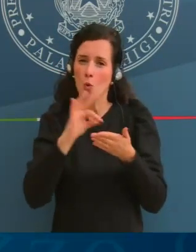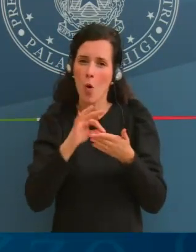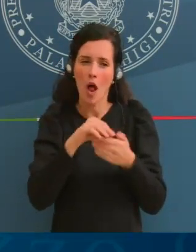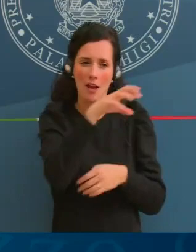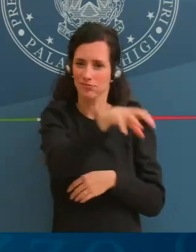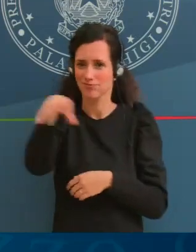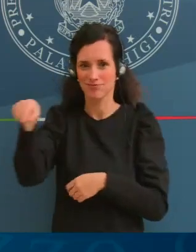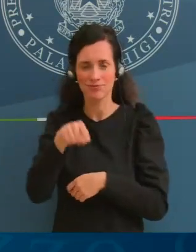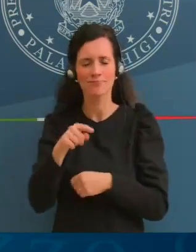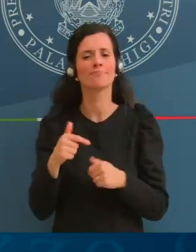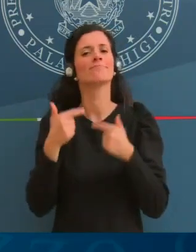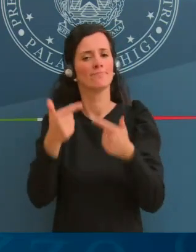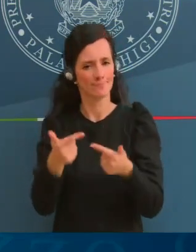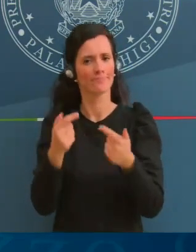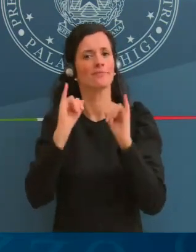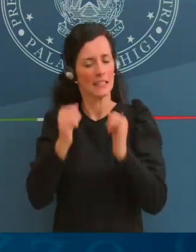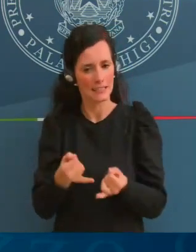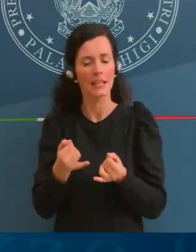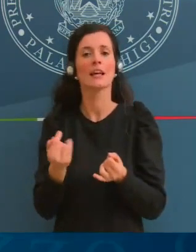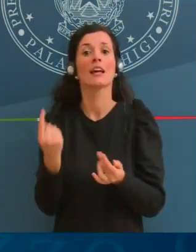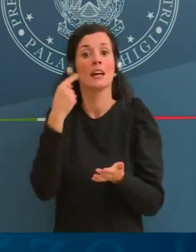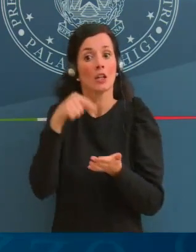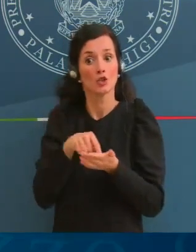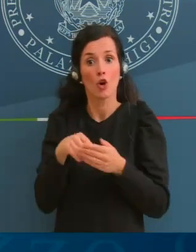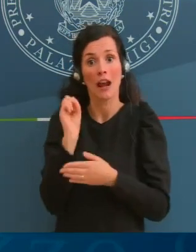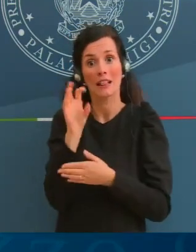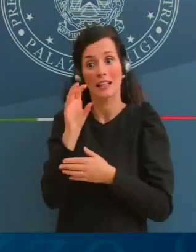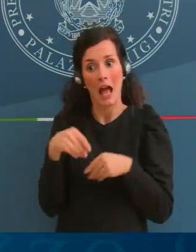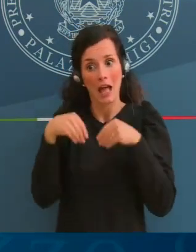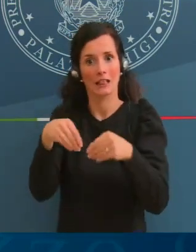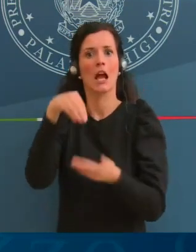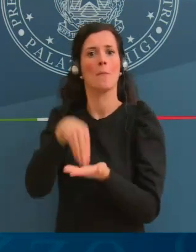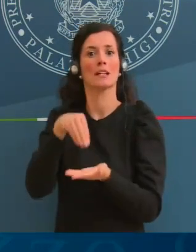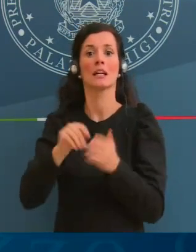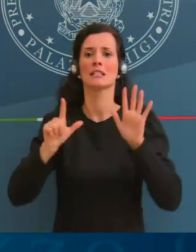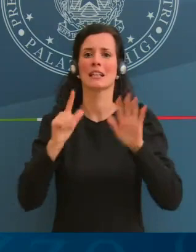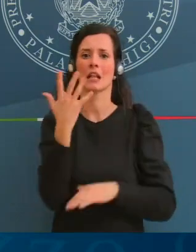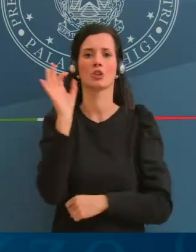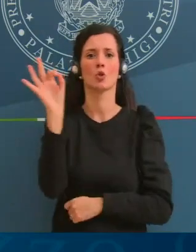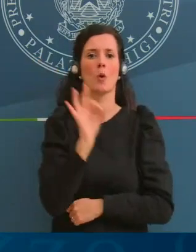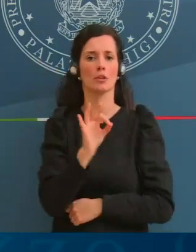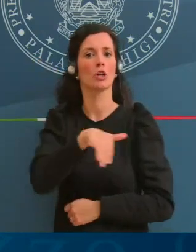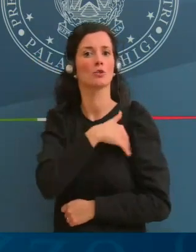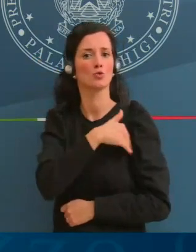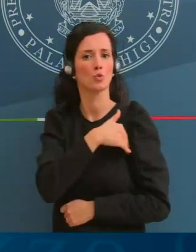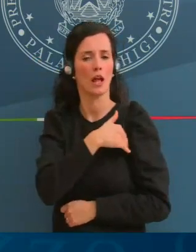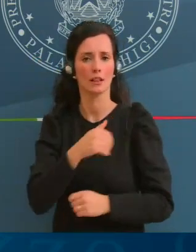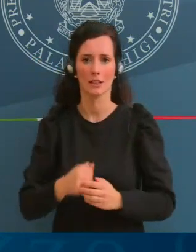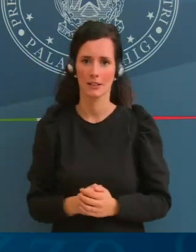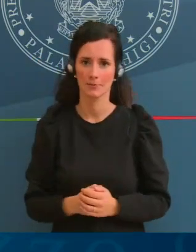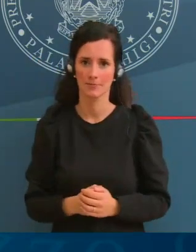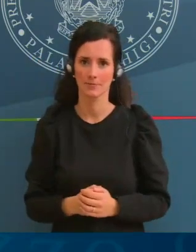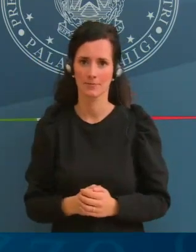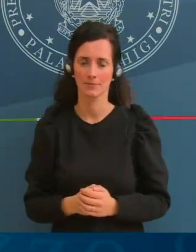studenti bar e ristoranti nell'area gialla bar ristoranti pizzerie resteranno sempre aperti a pranzo